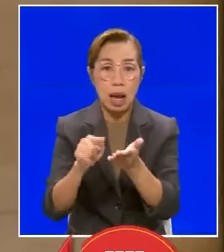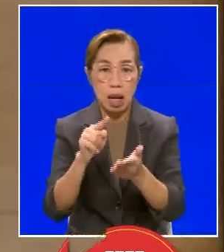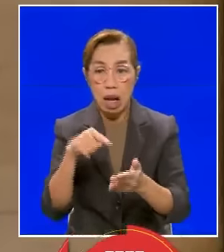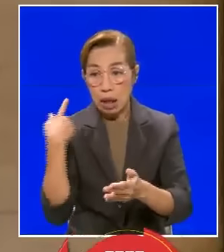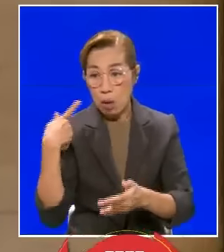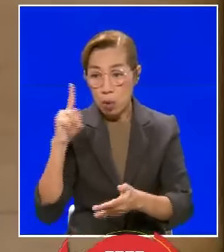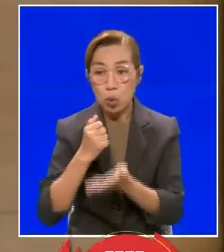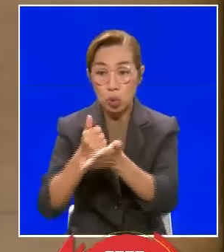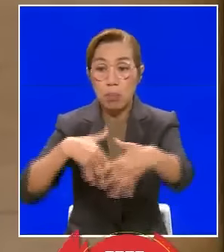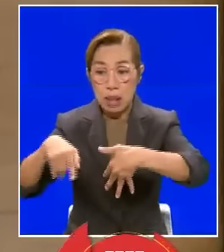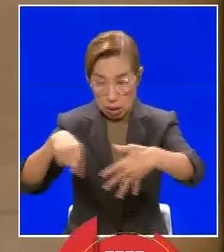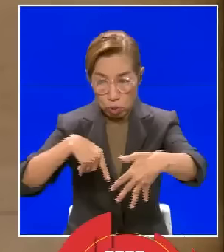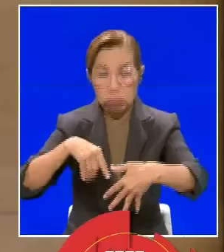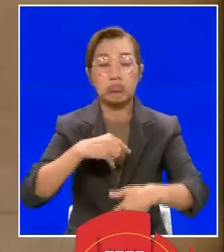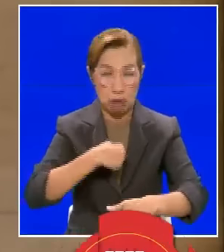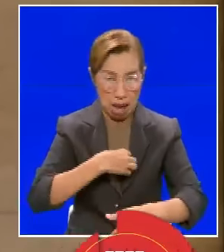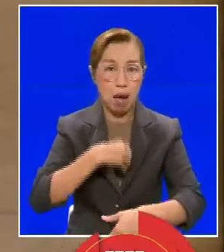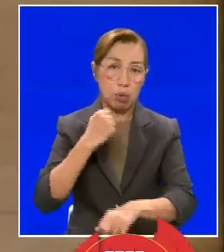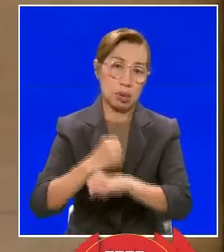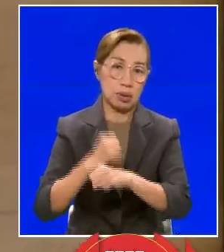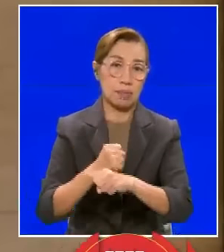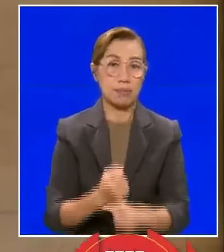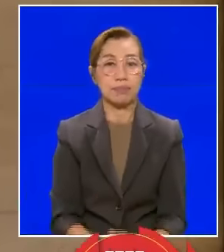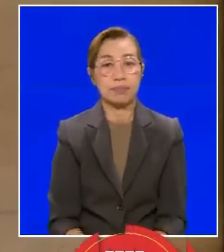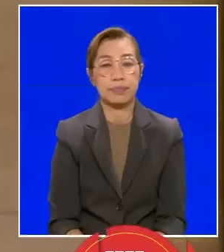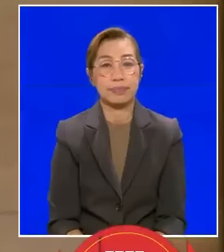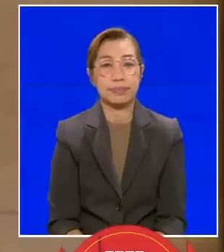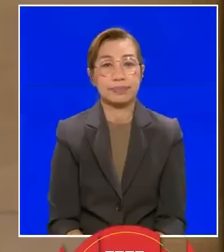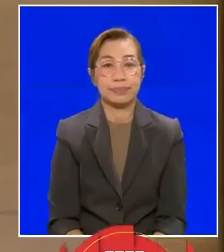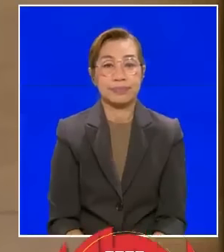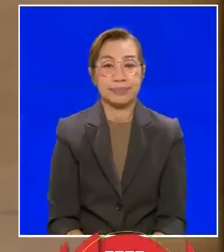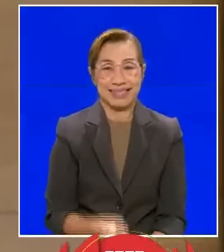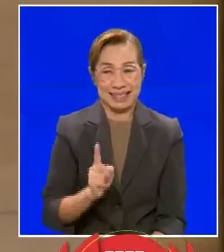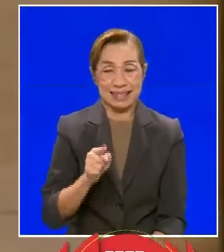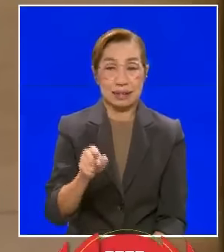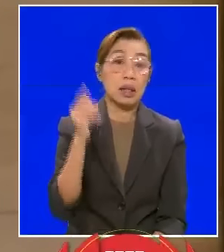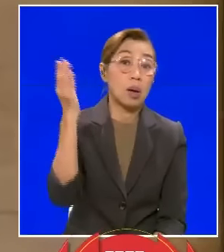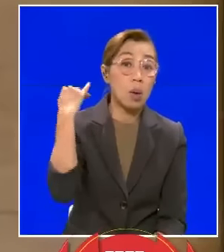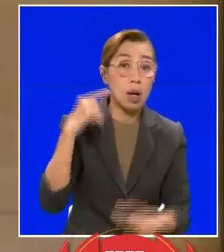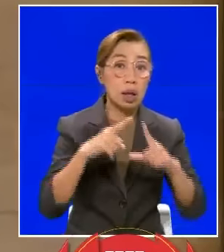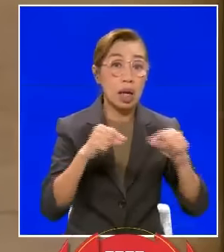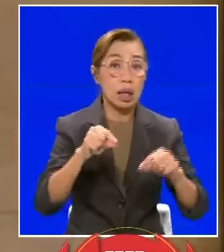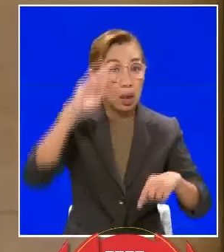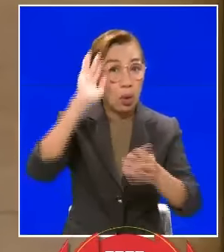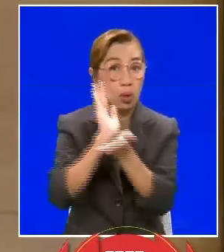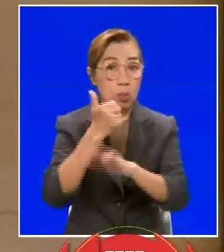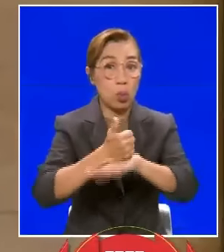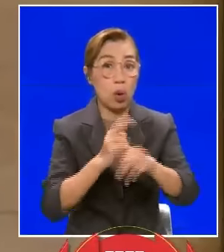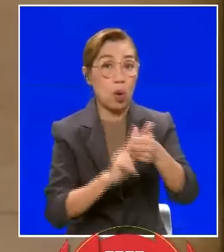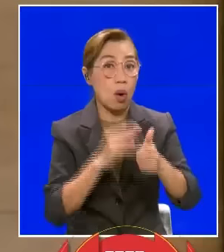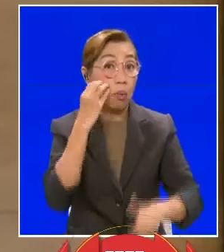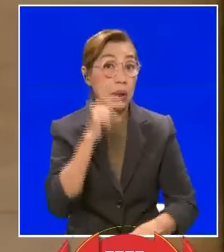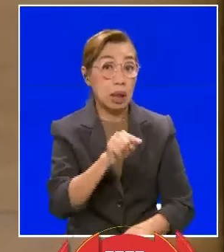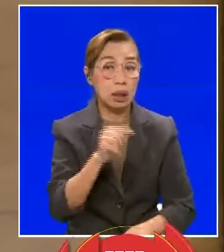แหละ ฮะ ทีนี้ก่อนหน้านี้เนี่ยเรื่องคดีของบิ๊กโจ๊กเองเนี่ยนะครับที่บอกว่าเอ๊ะเจ้าหน้า